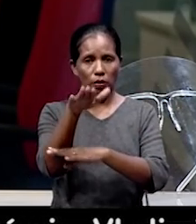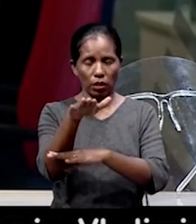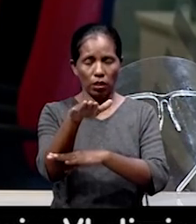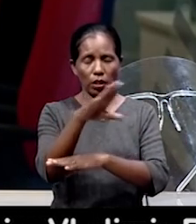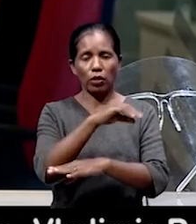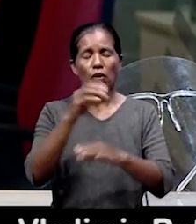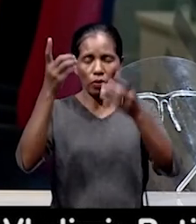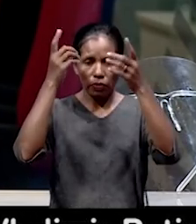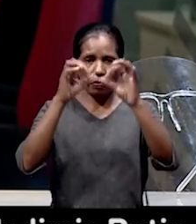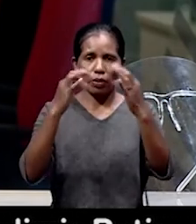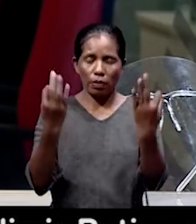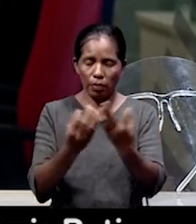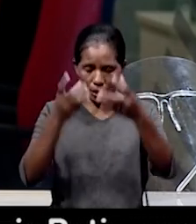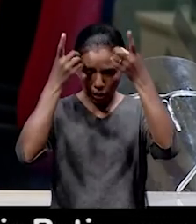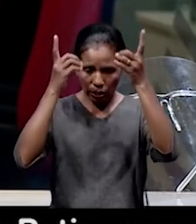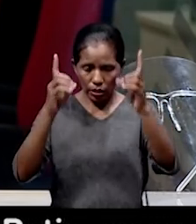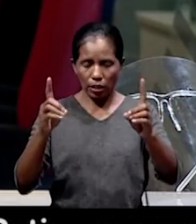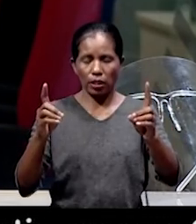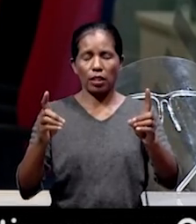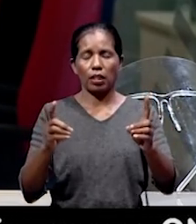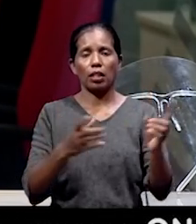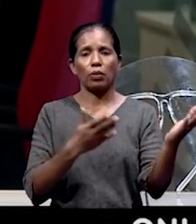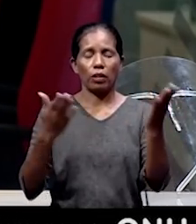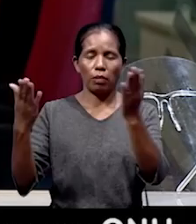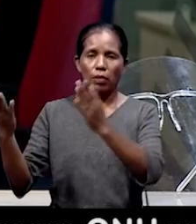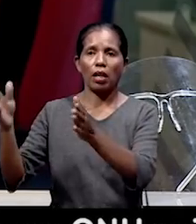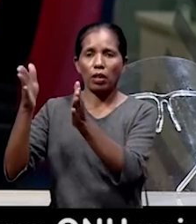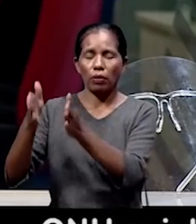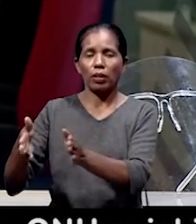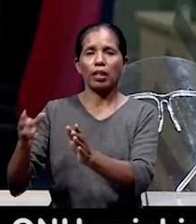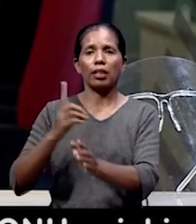família deside halot e ha simitériu Musulmanu Taibessi.